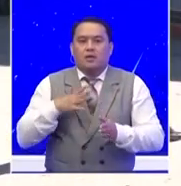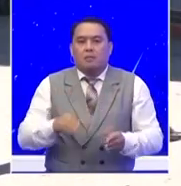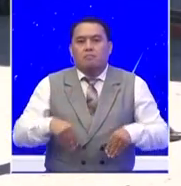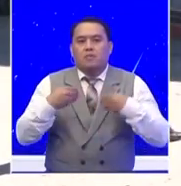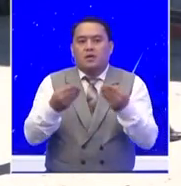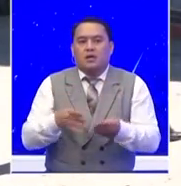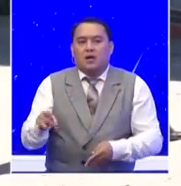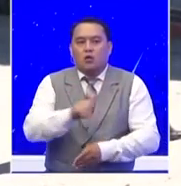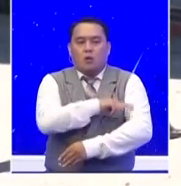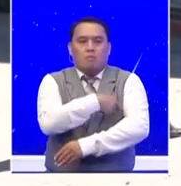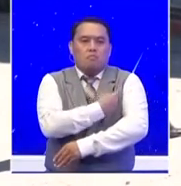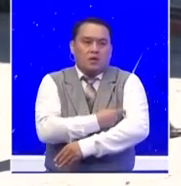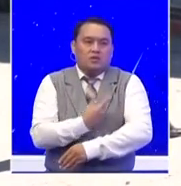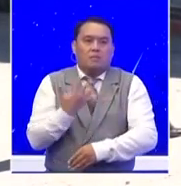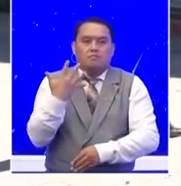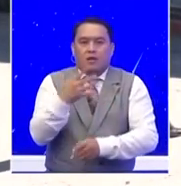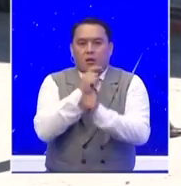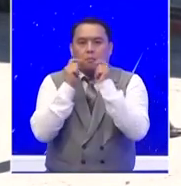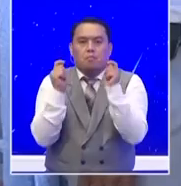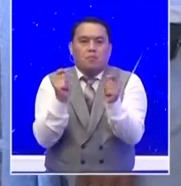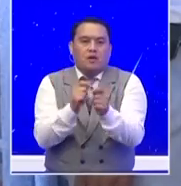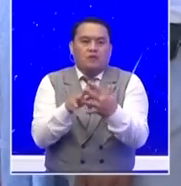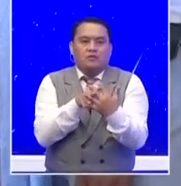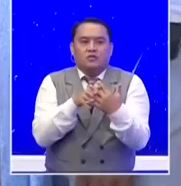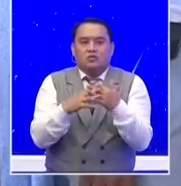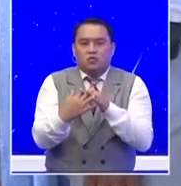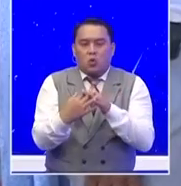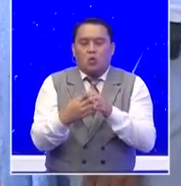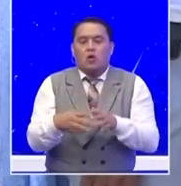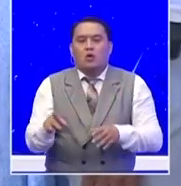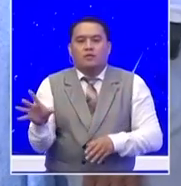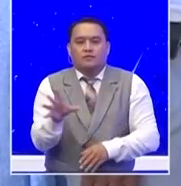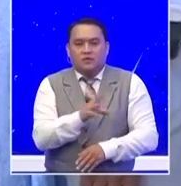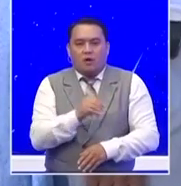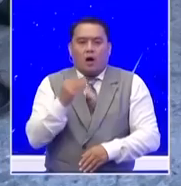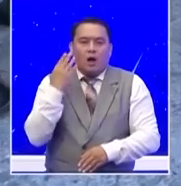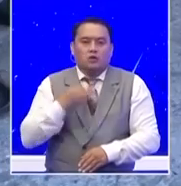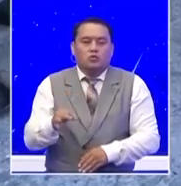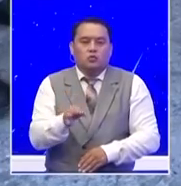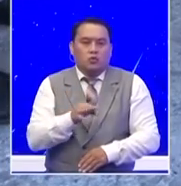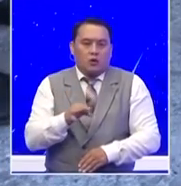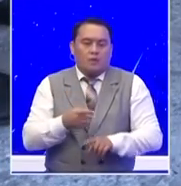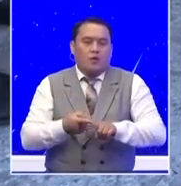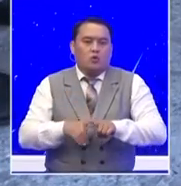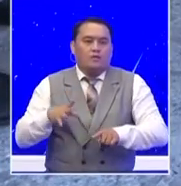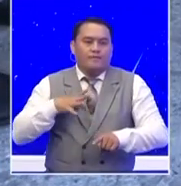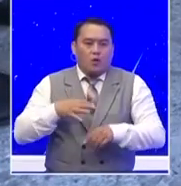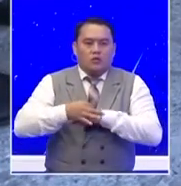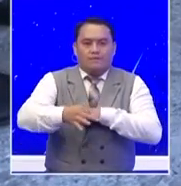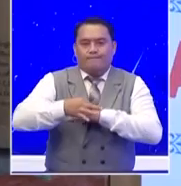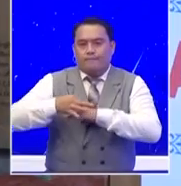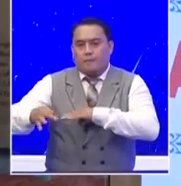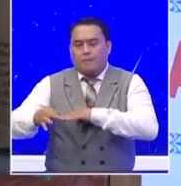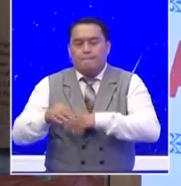переданы районной больнице. 5 из них были подарены жителями сел Карашелик, Казалтан и Жансугуров Аксусского района. А 4 концентратора